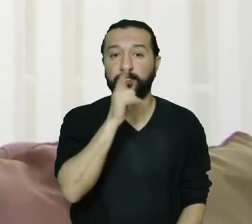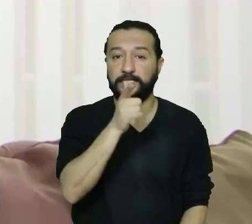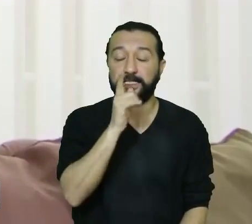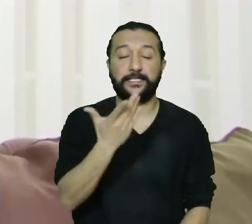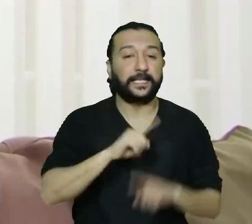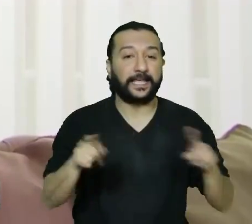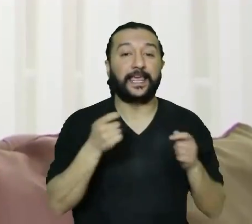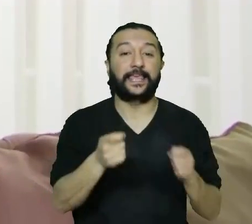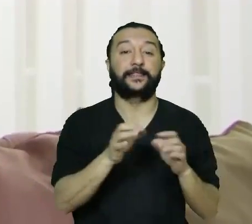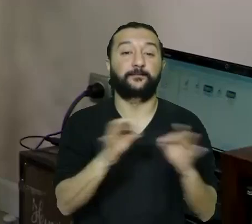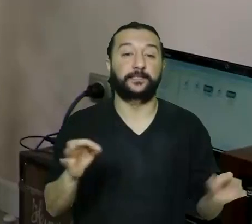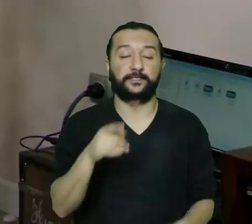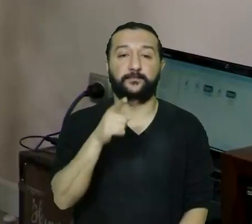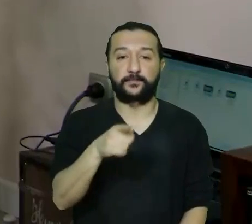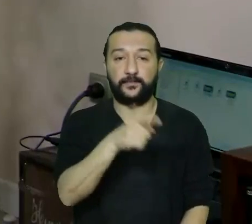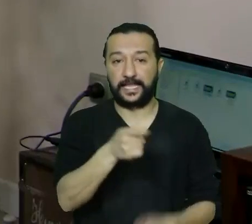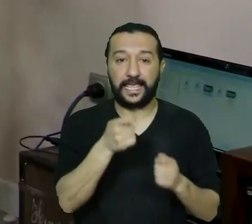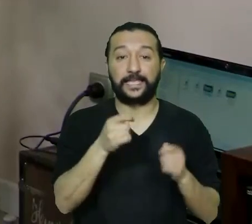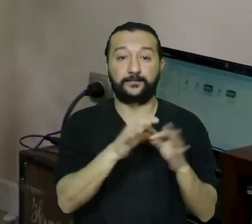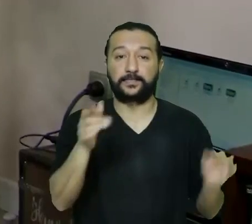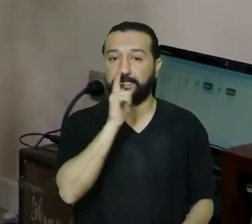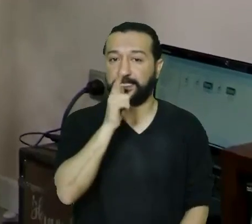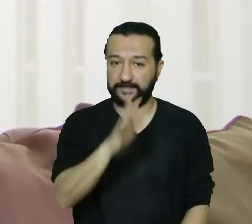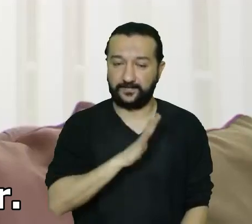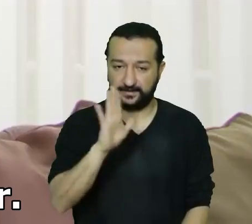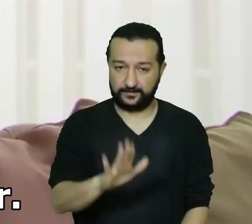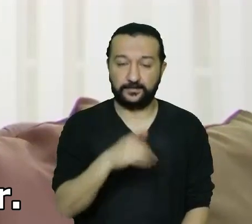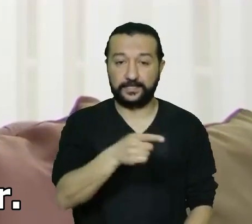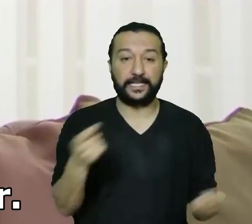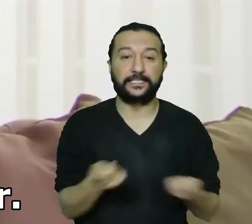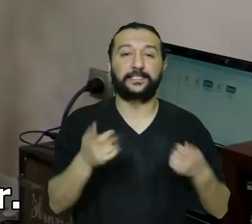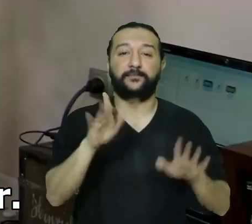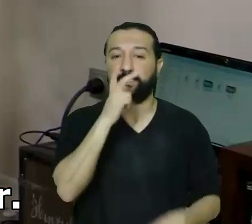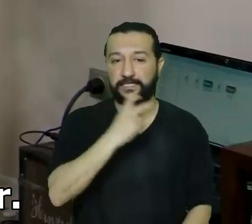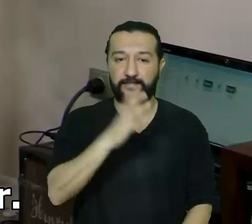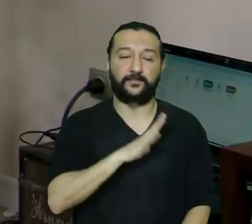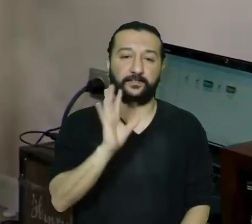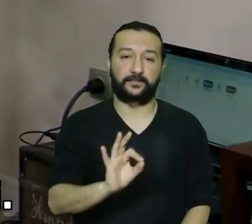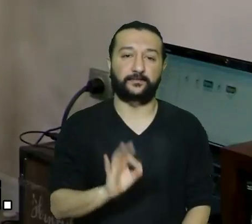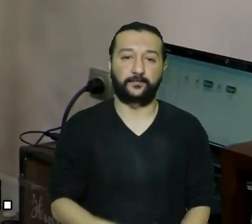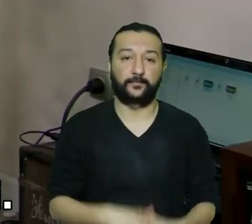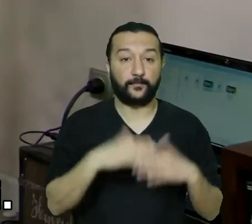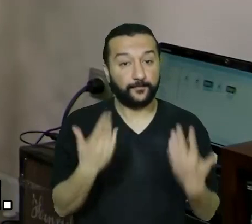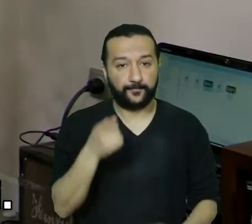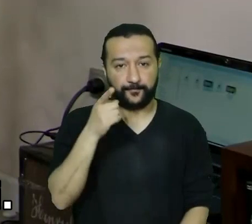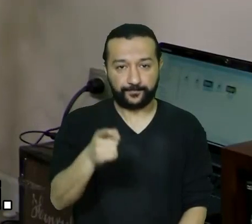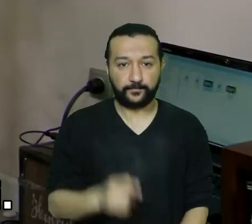ses, kötü, eğitimsiz. Eğitimsiz ses vardır. çalışılmamış şarkı vardır.